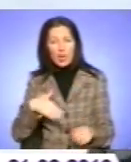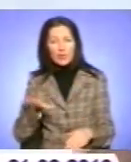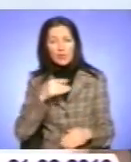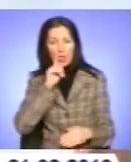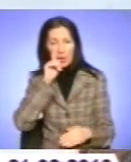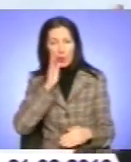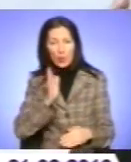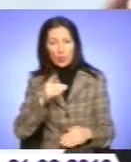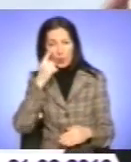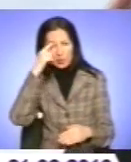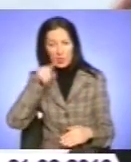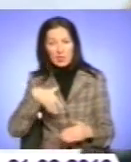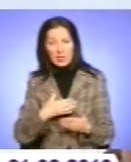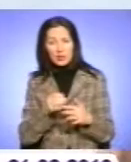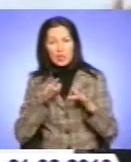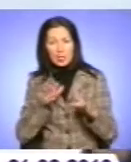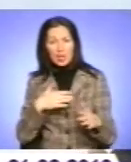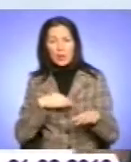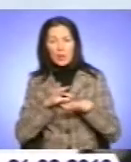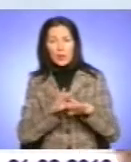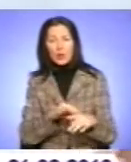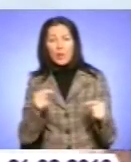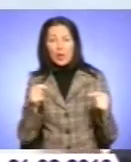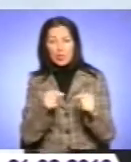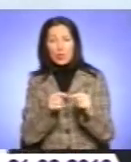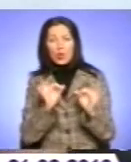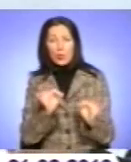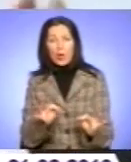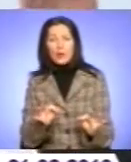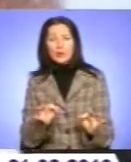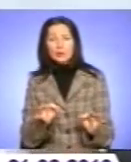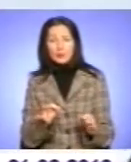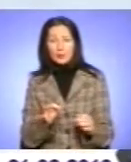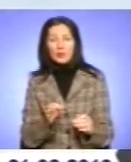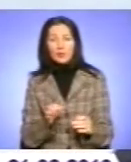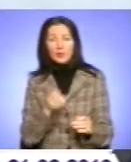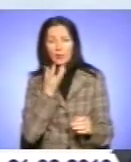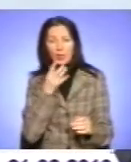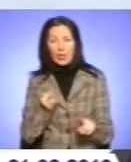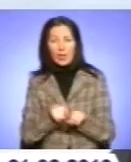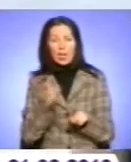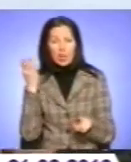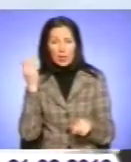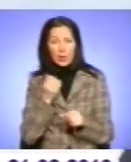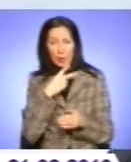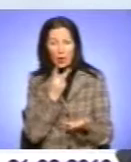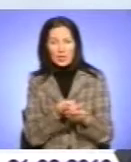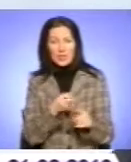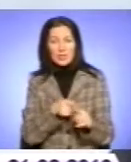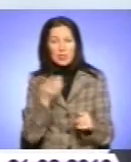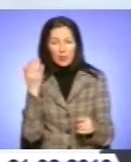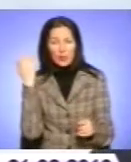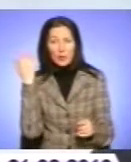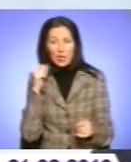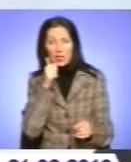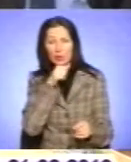їх проведемо чітко, правильно і злагоджено. Так ми показали це попередні роки, коли біда насувалася